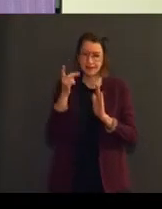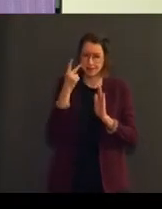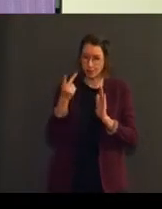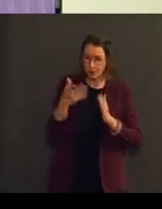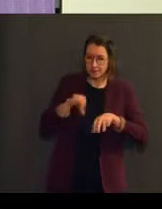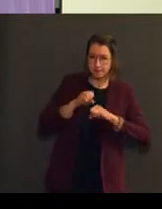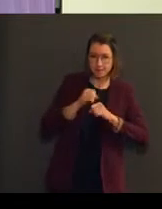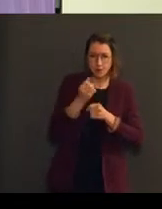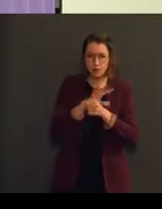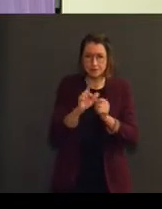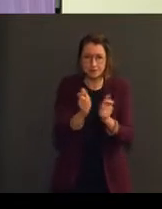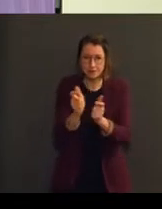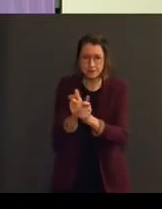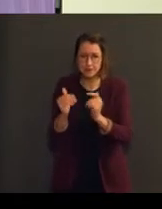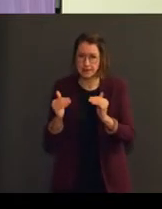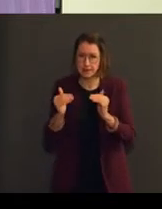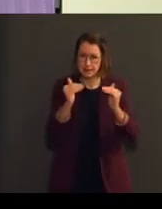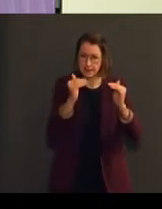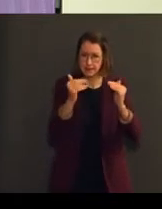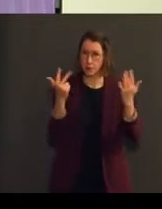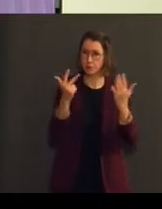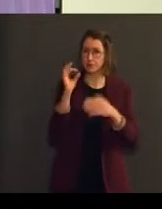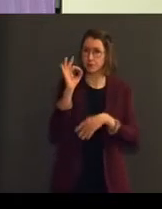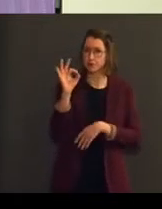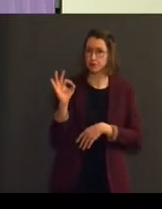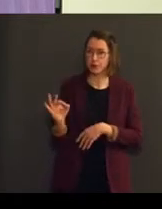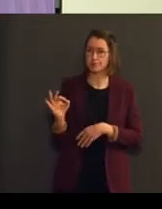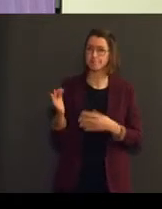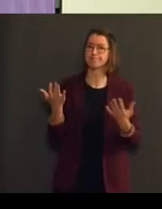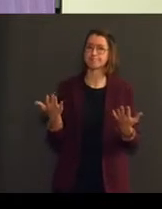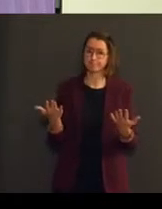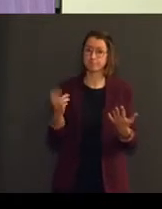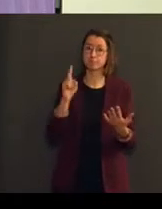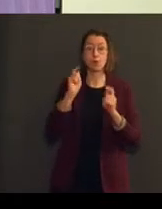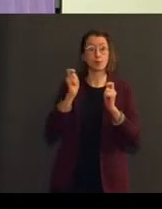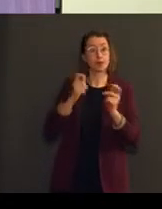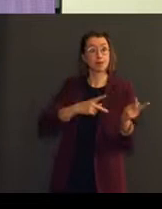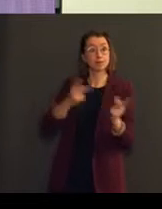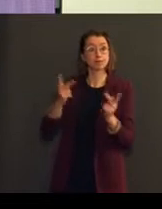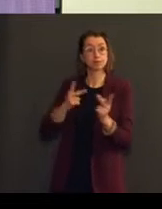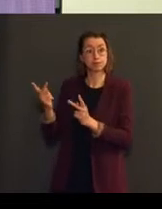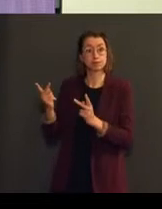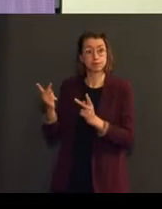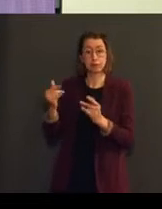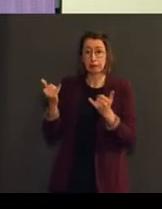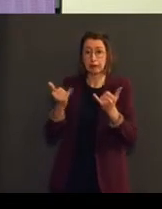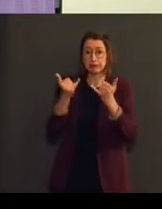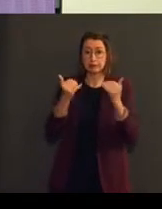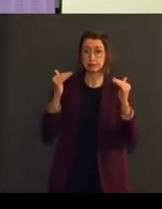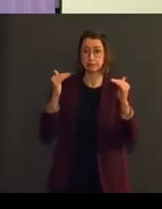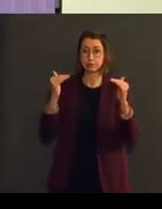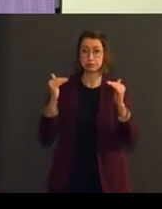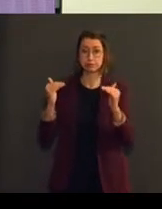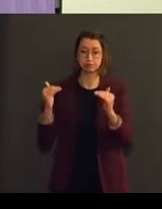de 8%, alors que les nouvelles hospitalisations baisse à nouveau très légèrement, mais certainement pas de